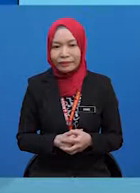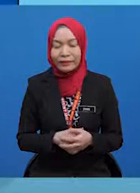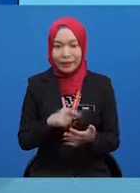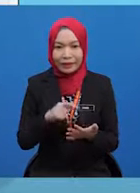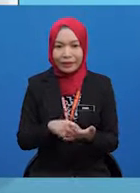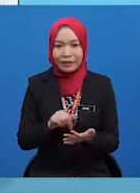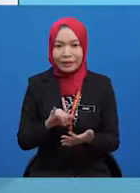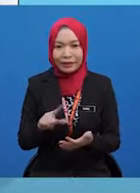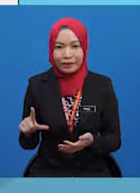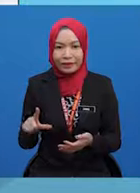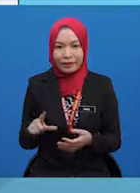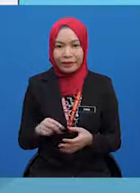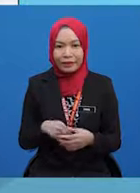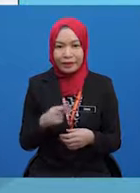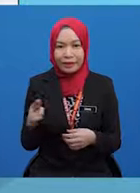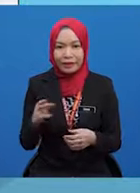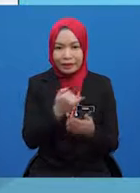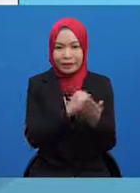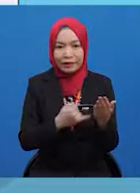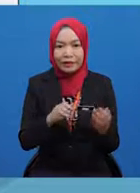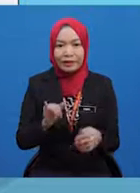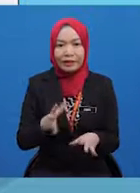Inilah hasil lakaran yang siap diimbas.